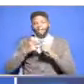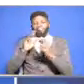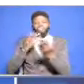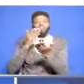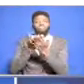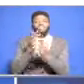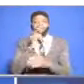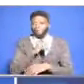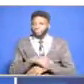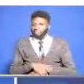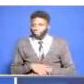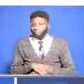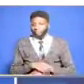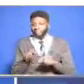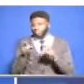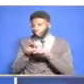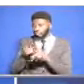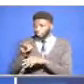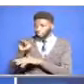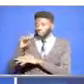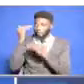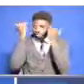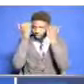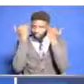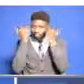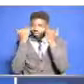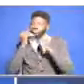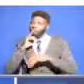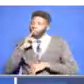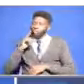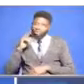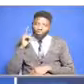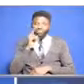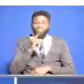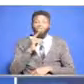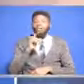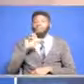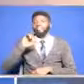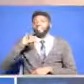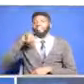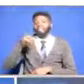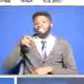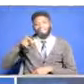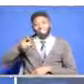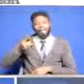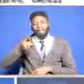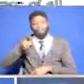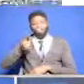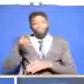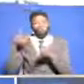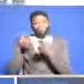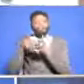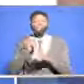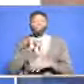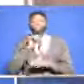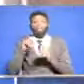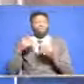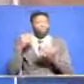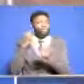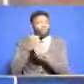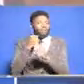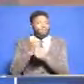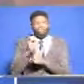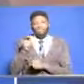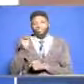Magari anataka mahakama itoe maagizo kwa jaji mkuu dhidi ya kuwapatia majukumu majaji walioapishwa. Mlalamishi